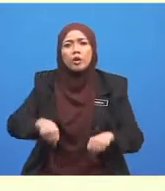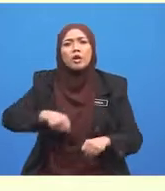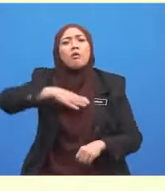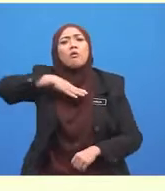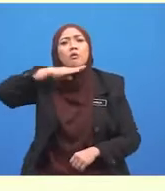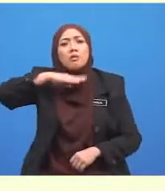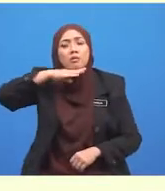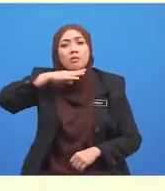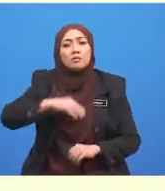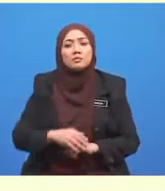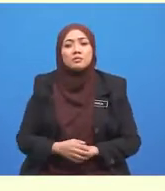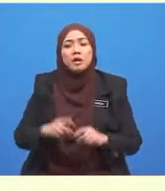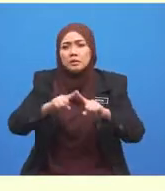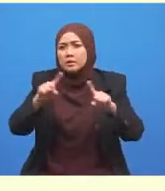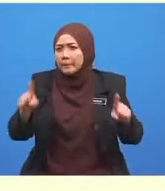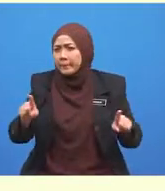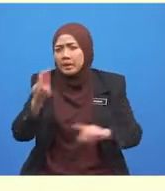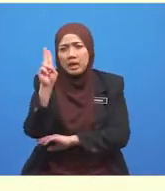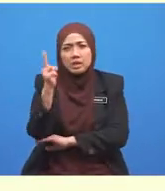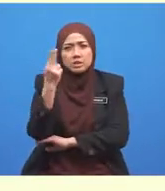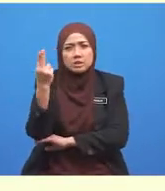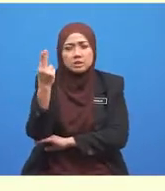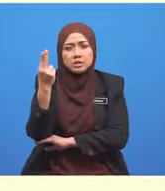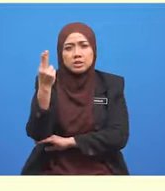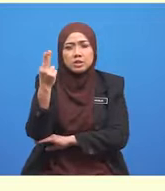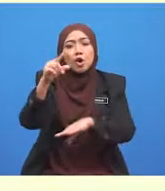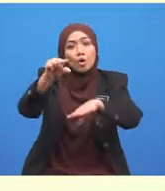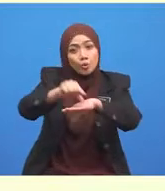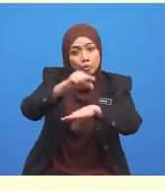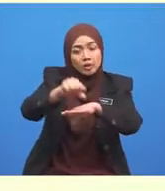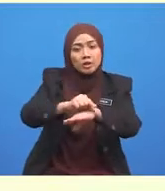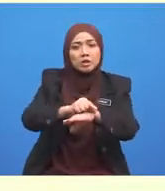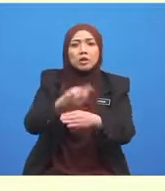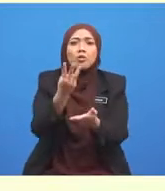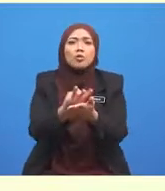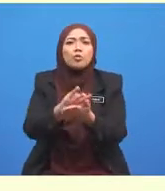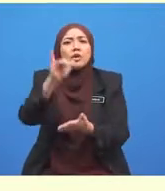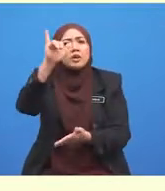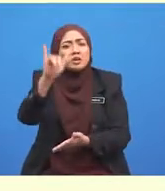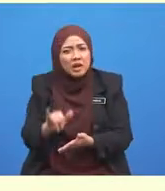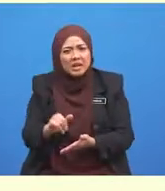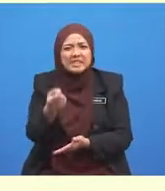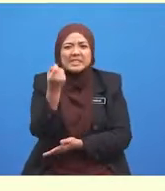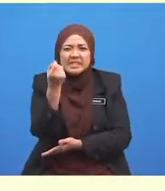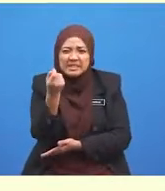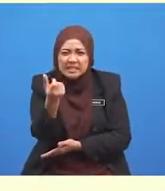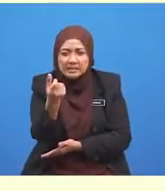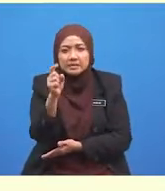mengenyangkan tetapi hanya memerlukan wang yang sedikit?